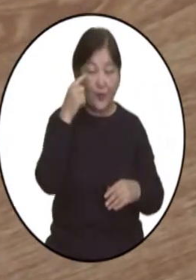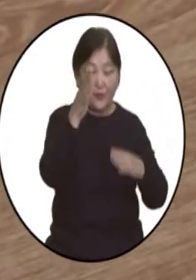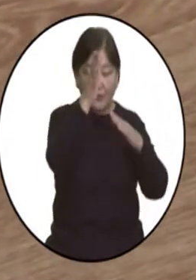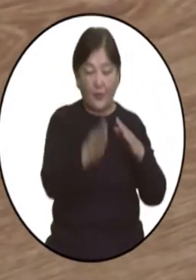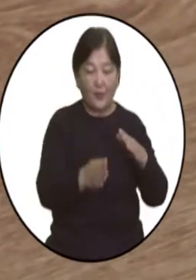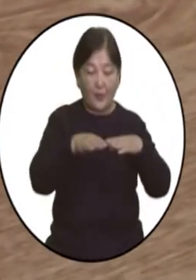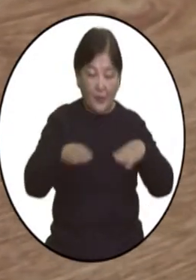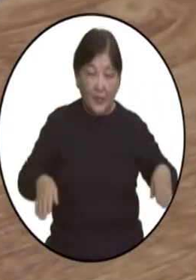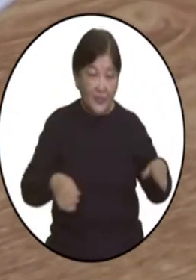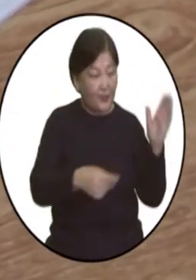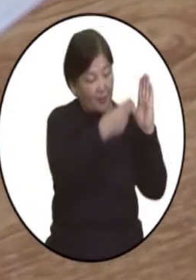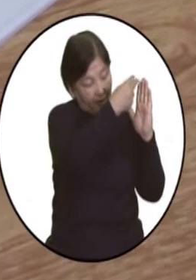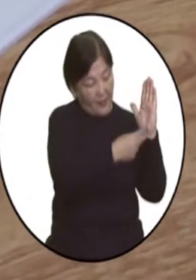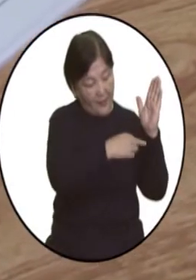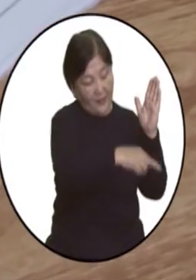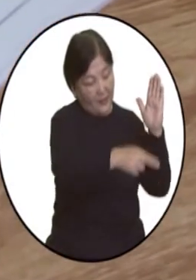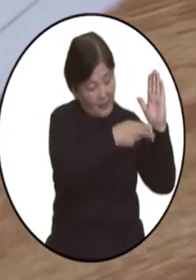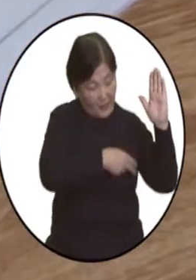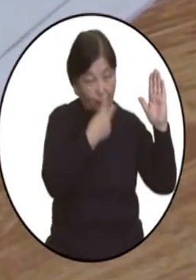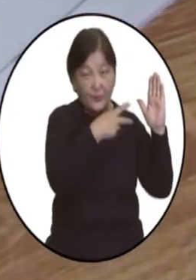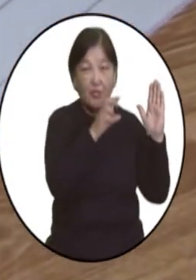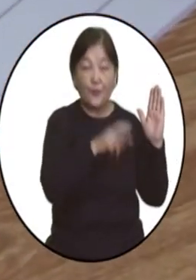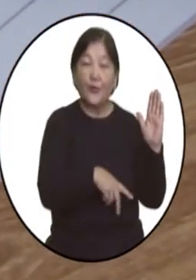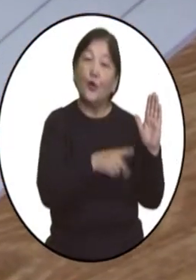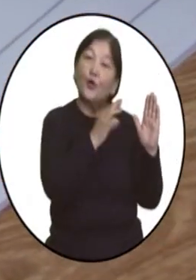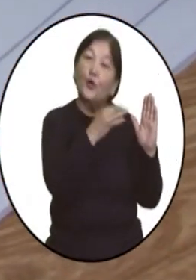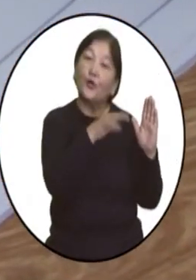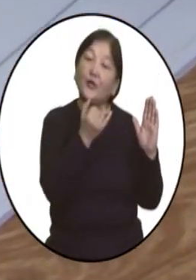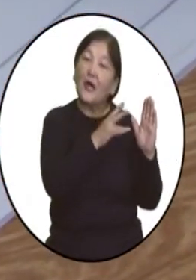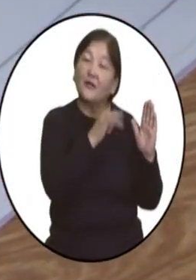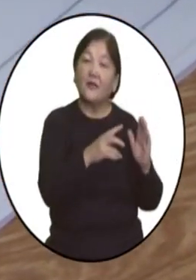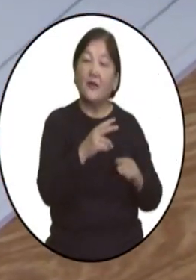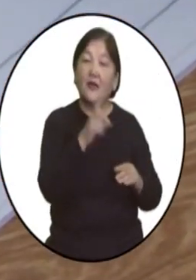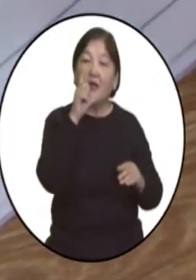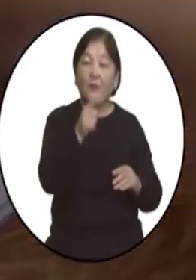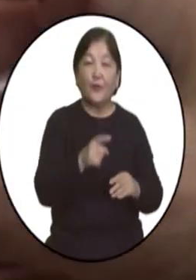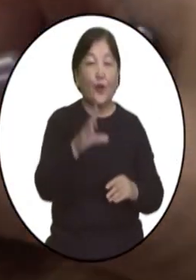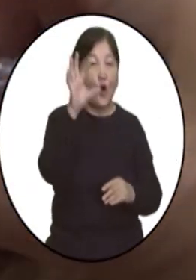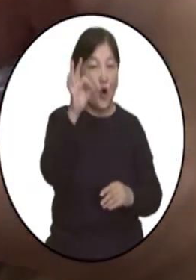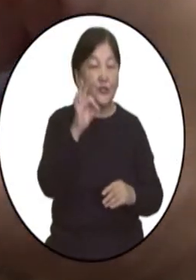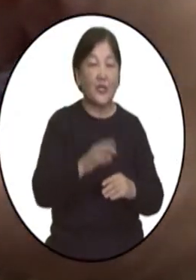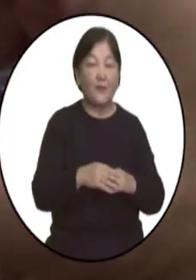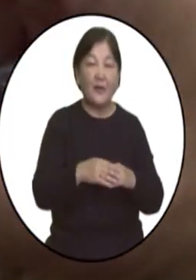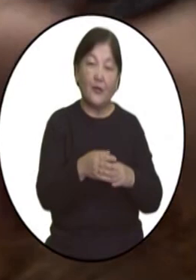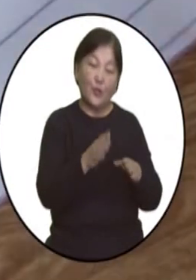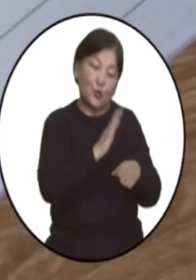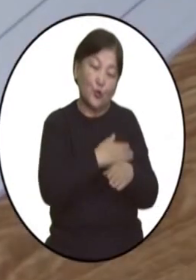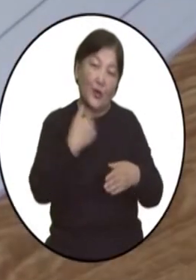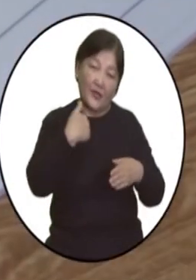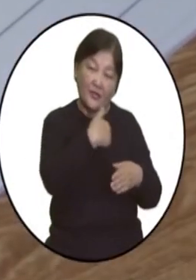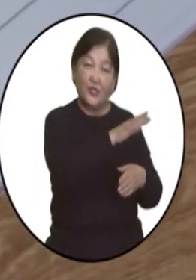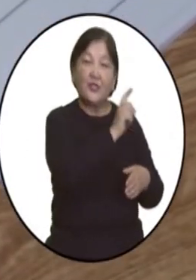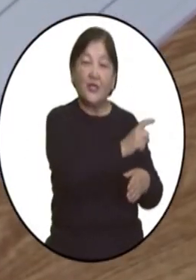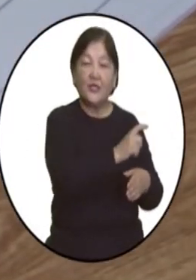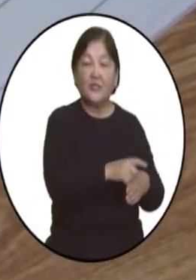координатын системийг авч үздэг. Уг координатын систем маань координатын их болох O цэг, зүүн гар тийшээ үргэлжилсэн X тэнхлэг, баруун